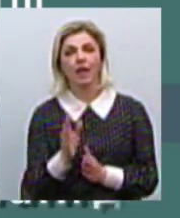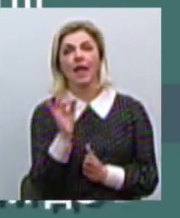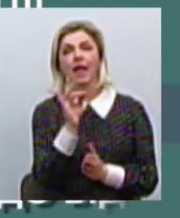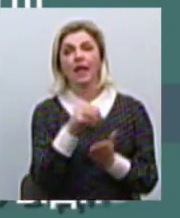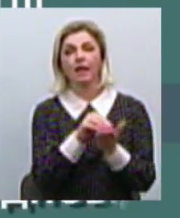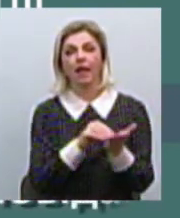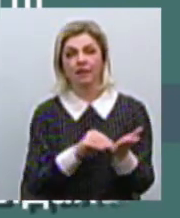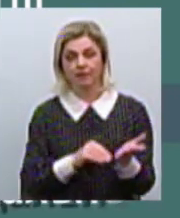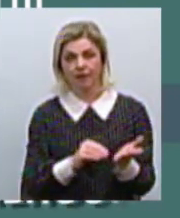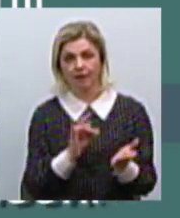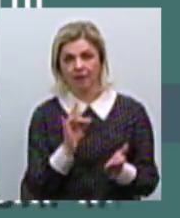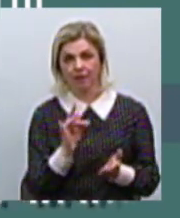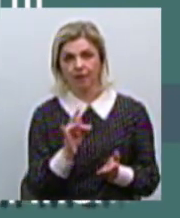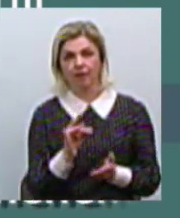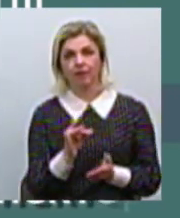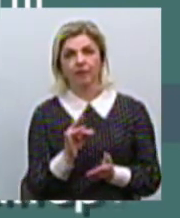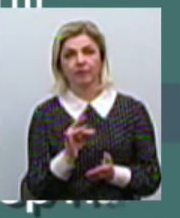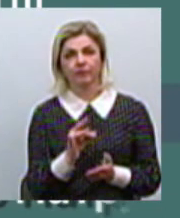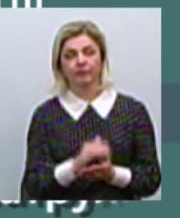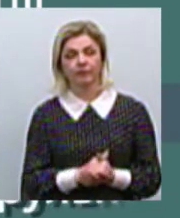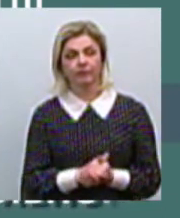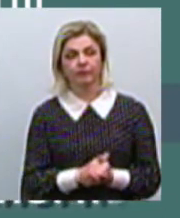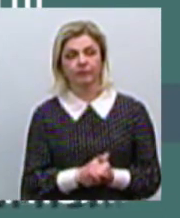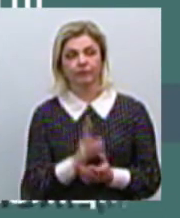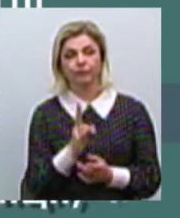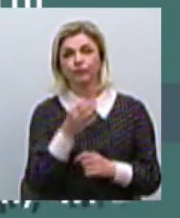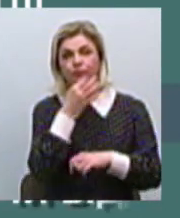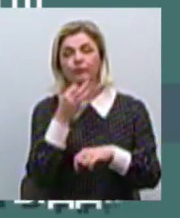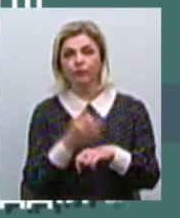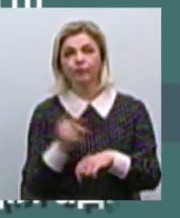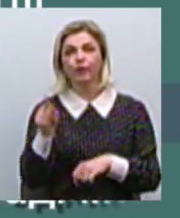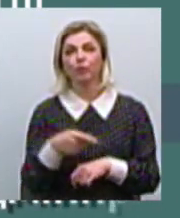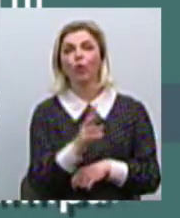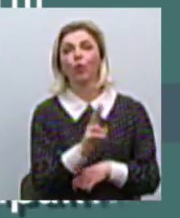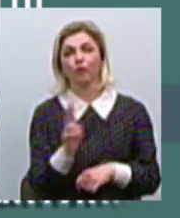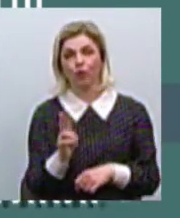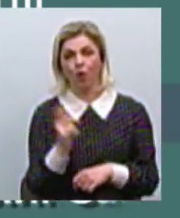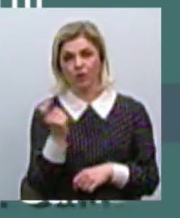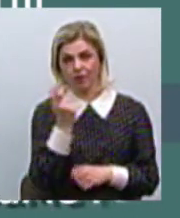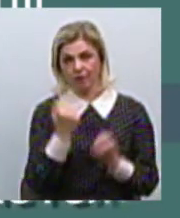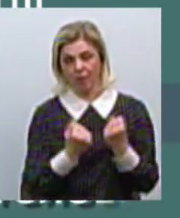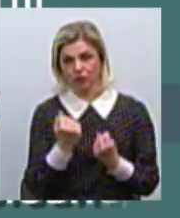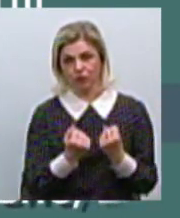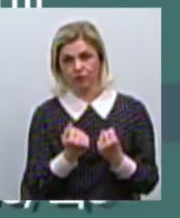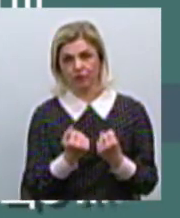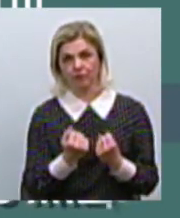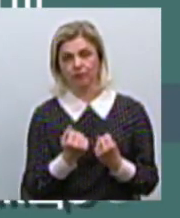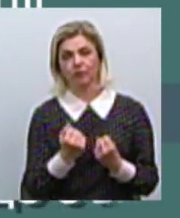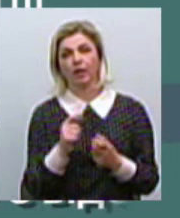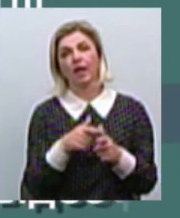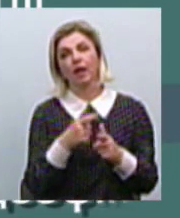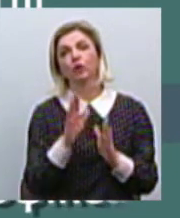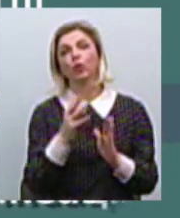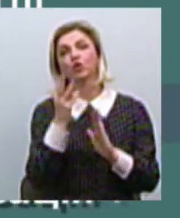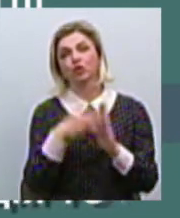зрозуміло, хто буде притягати до відповідальності чи інспектор патрульної поліції, чи судову практику. І